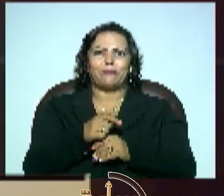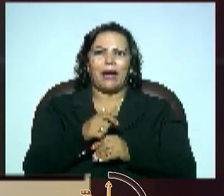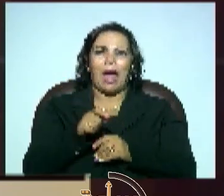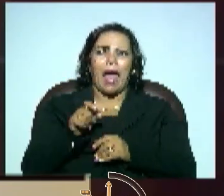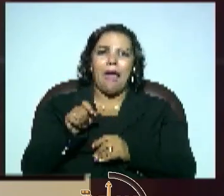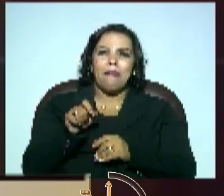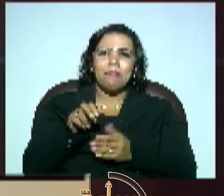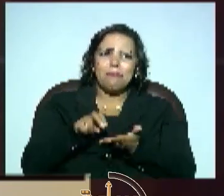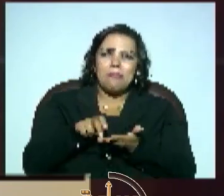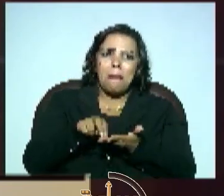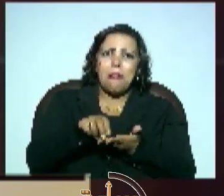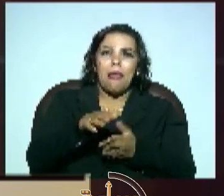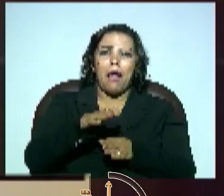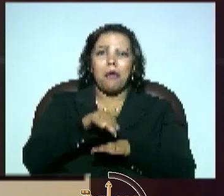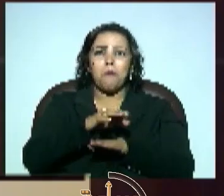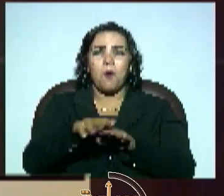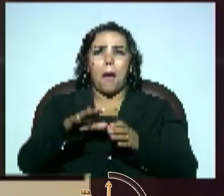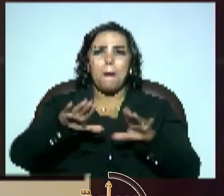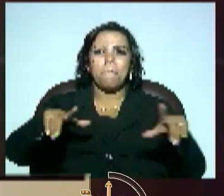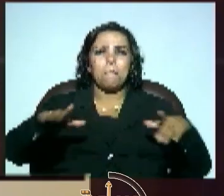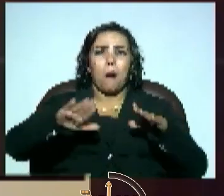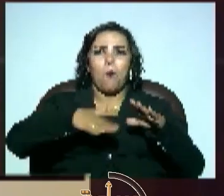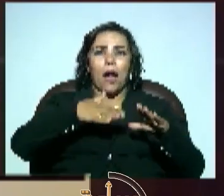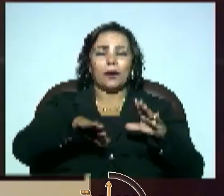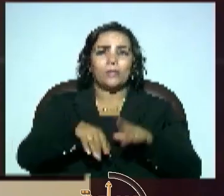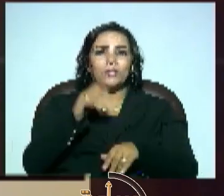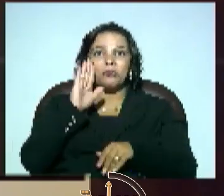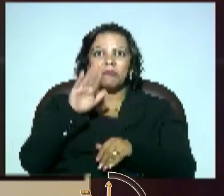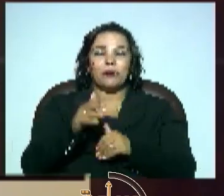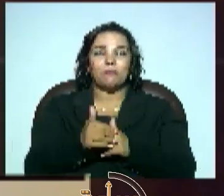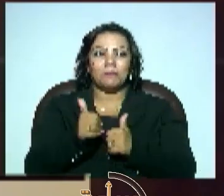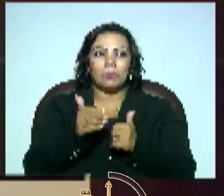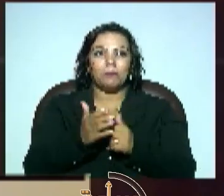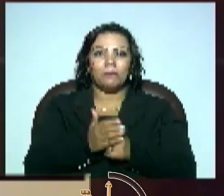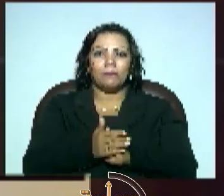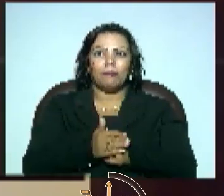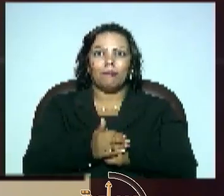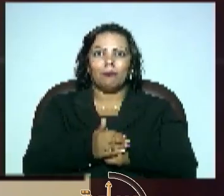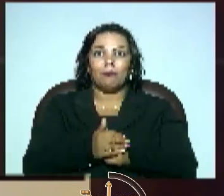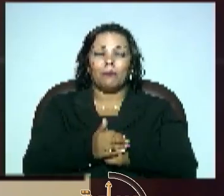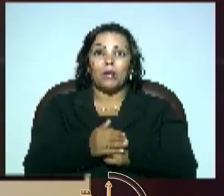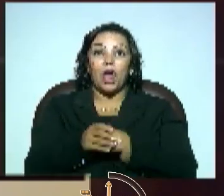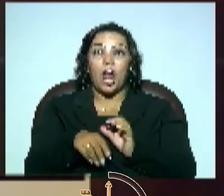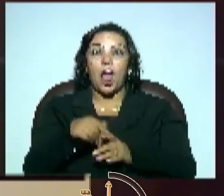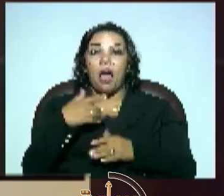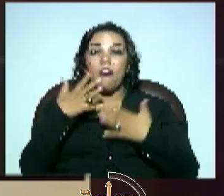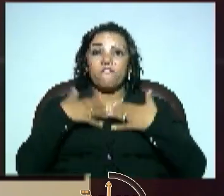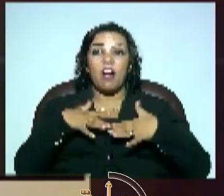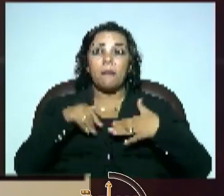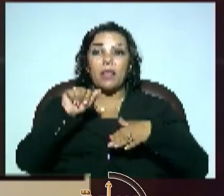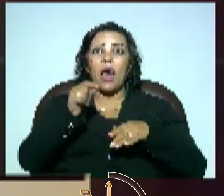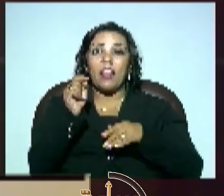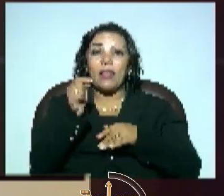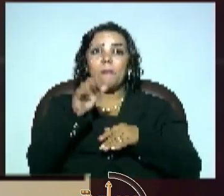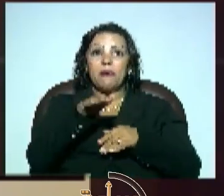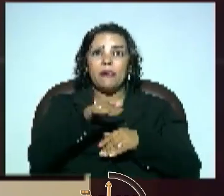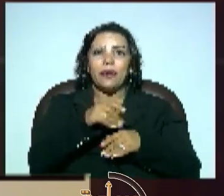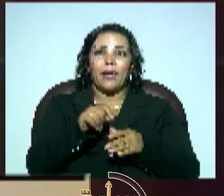وعلى المواعين، تمام؟ وحتى في الجملة.